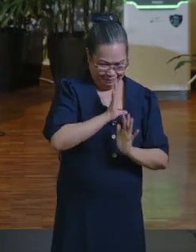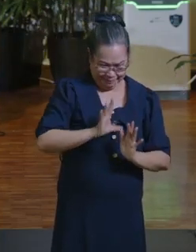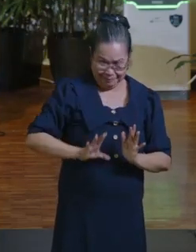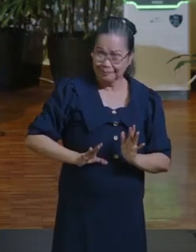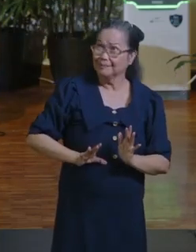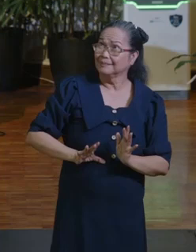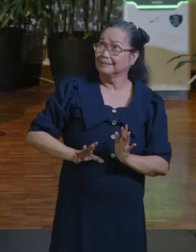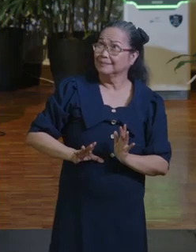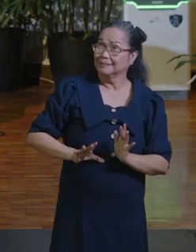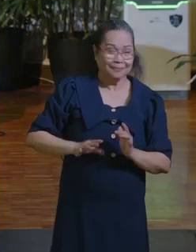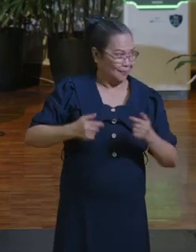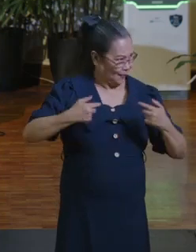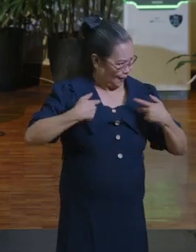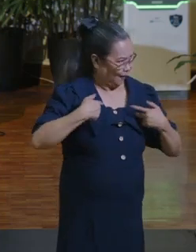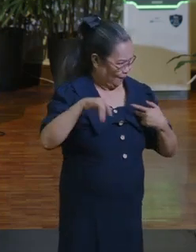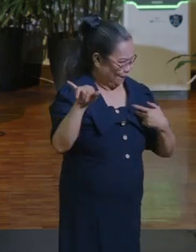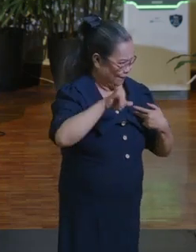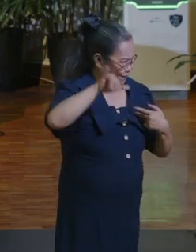meron tayo.